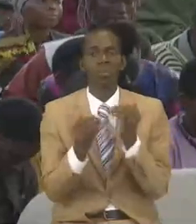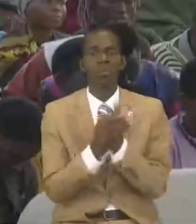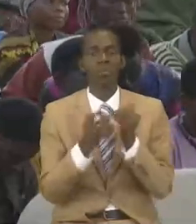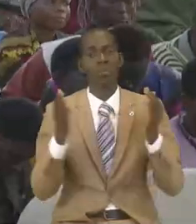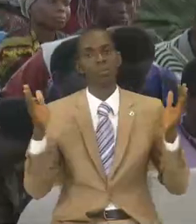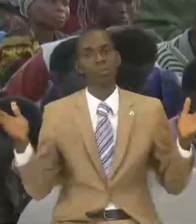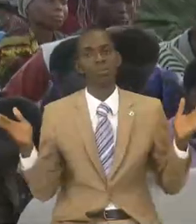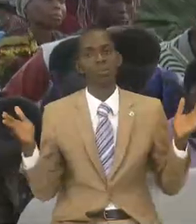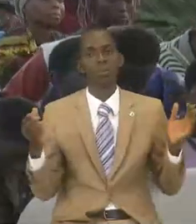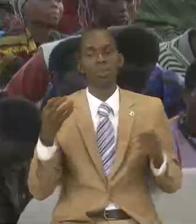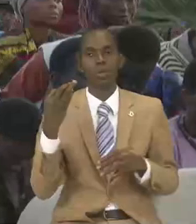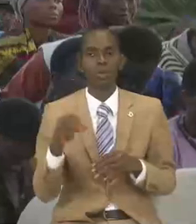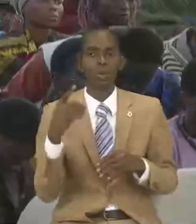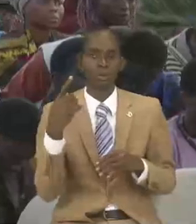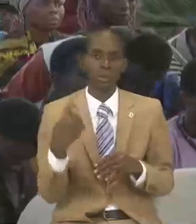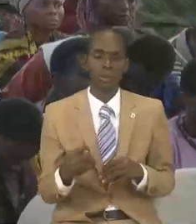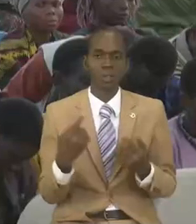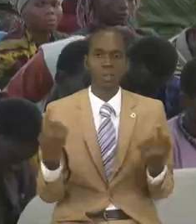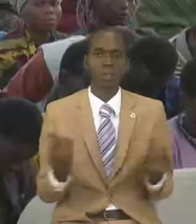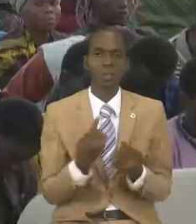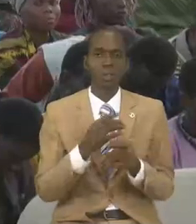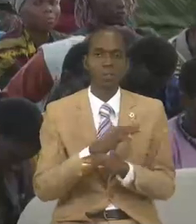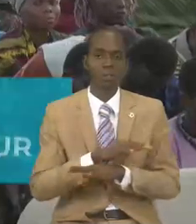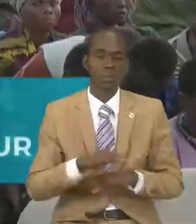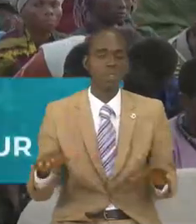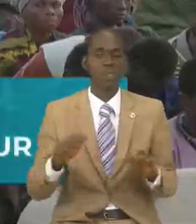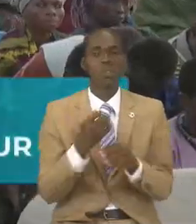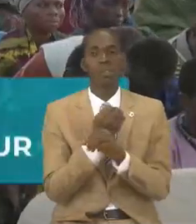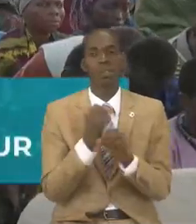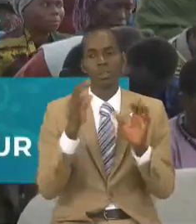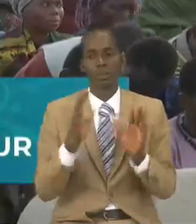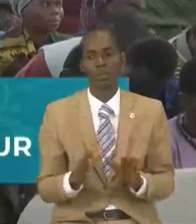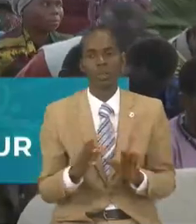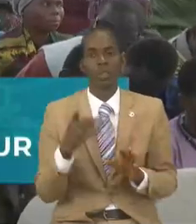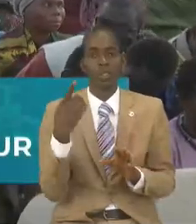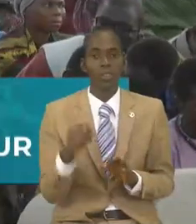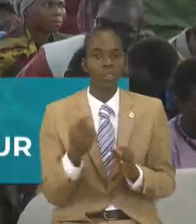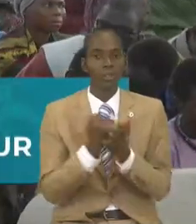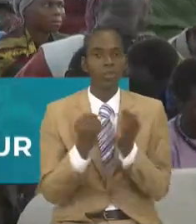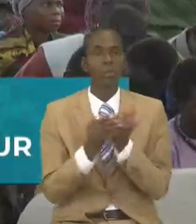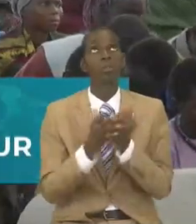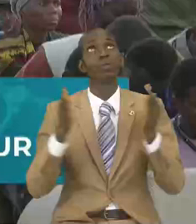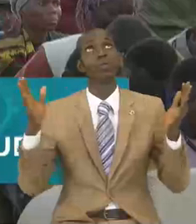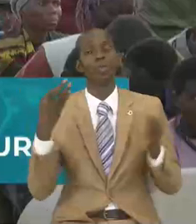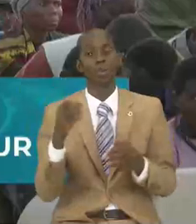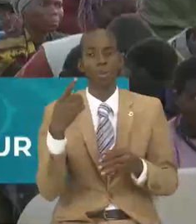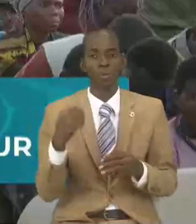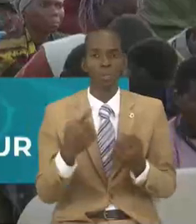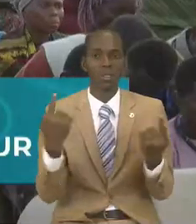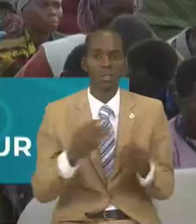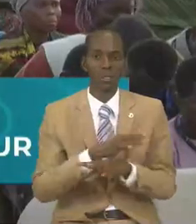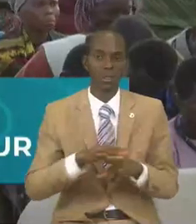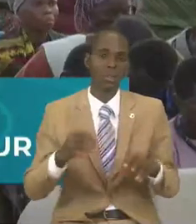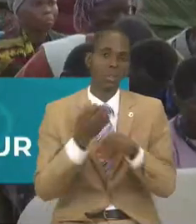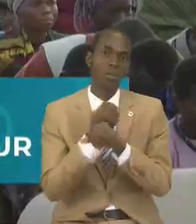la crucifixion du Sauveur sans péché. La crucifixion du Sauveur